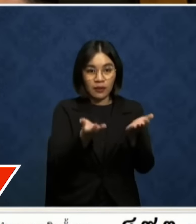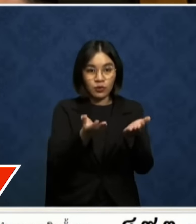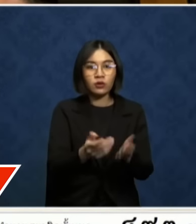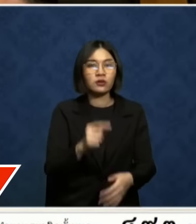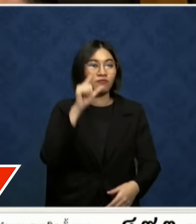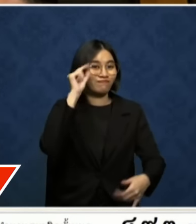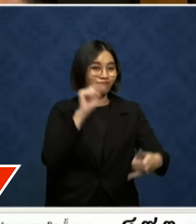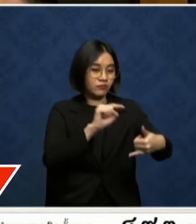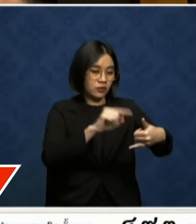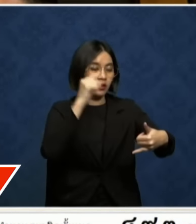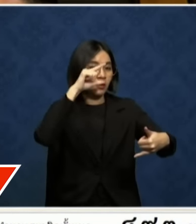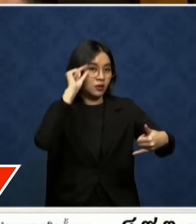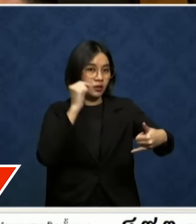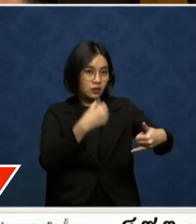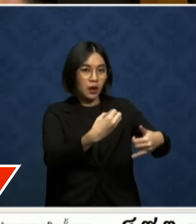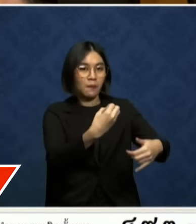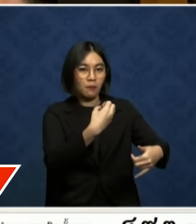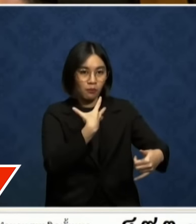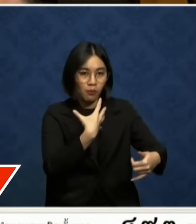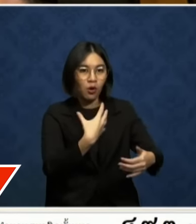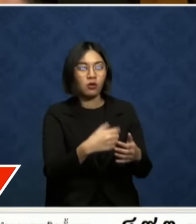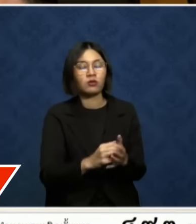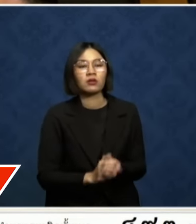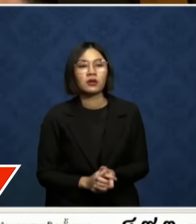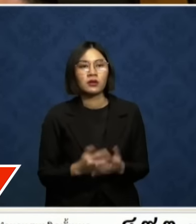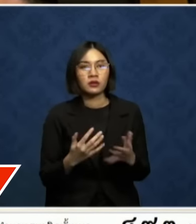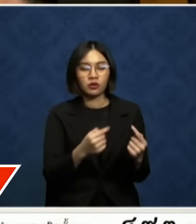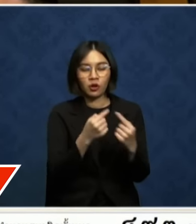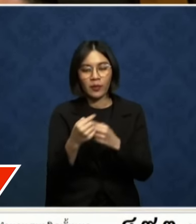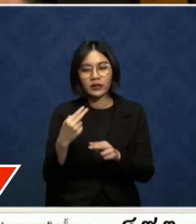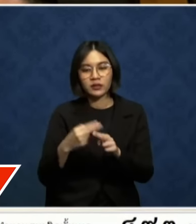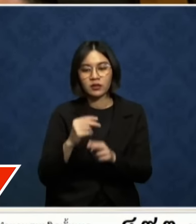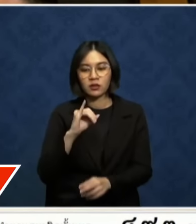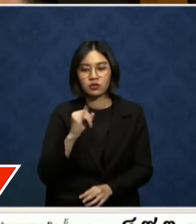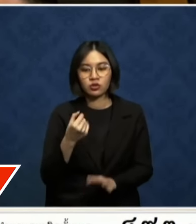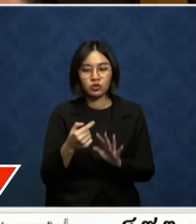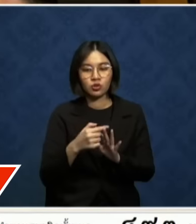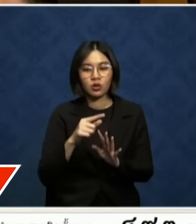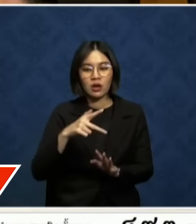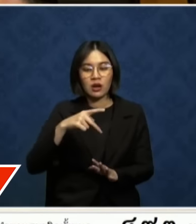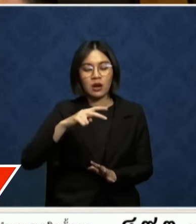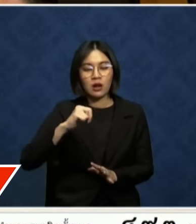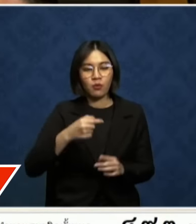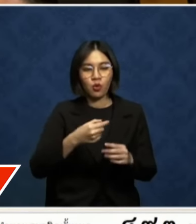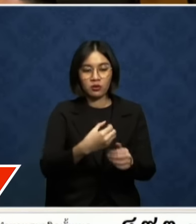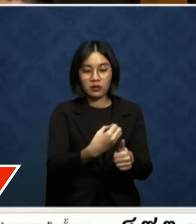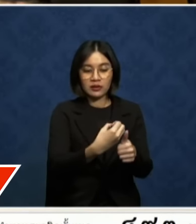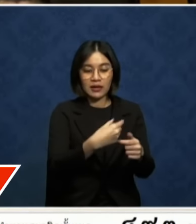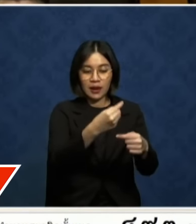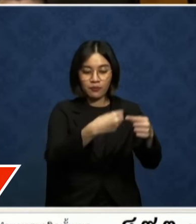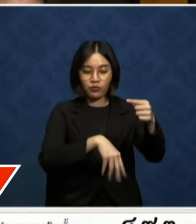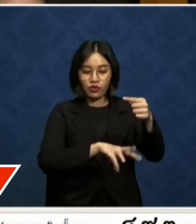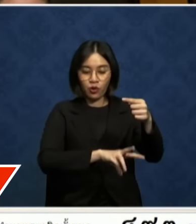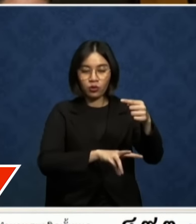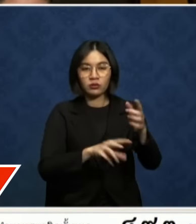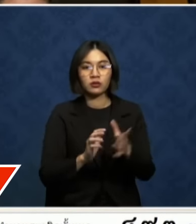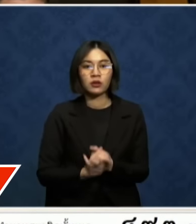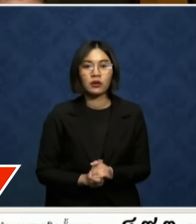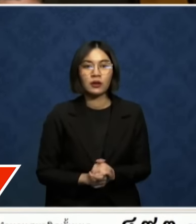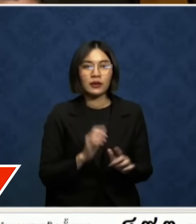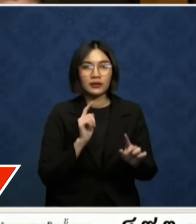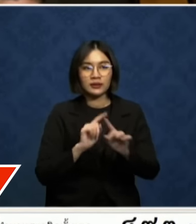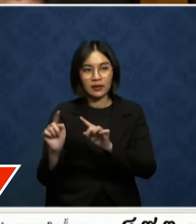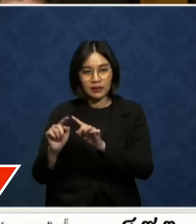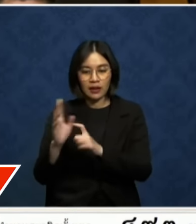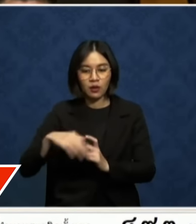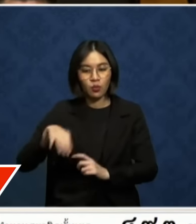าพิภพได้หยิบยกขึ้นมาต่อด้วยท่านจุลพงศ์นะครับบวกด้วย6ข้อที่ท่านจุลพงศ์นำเสนอนะครับหลายส่วนเราก็น่